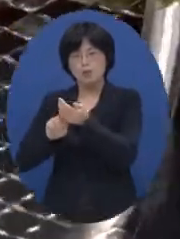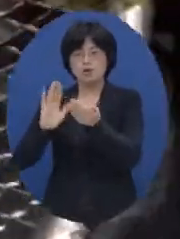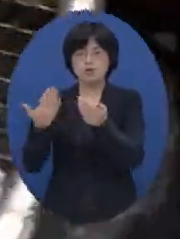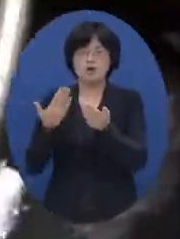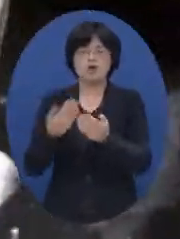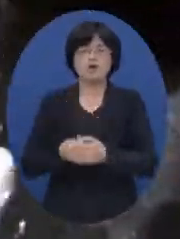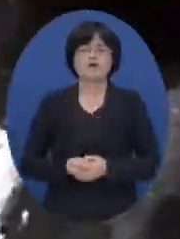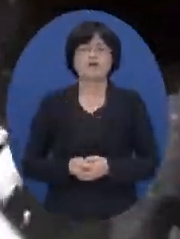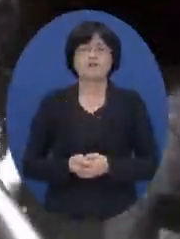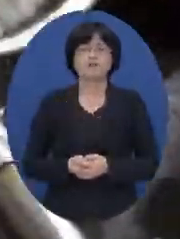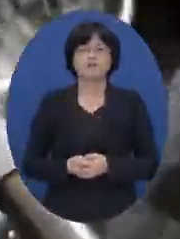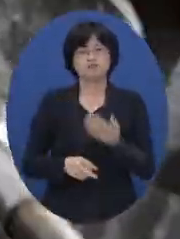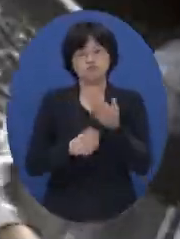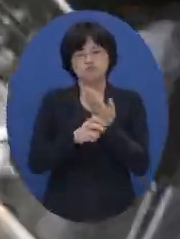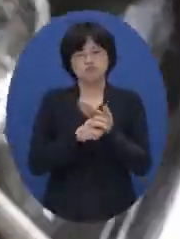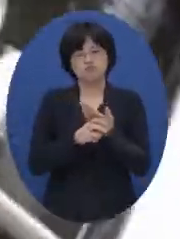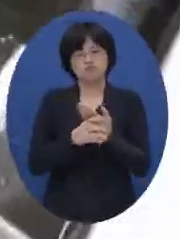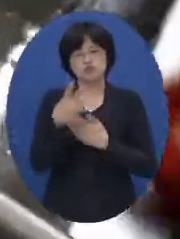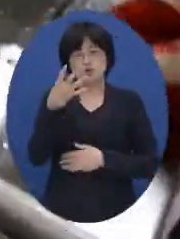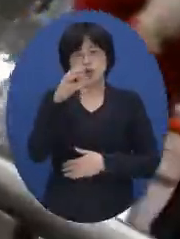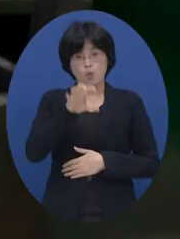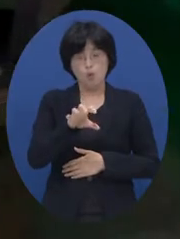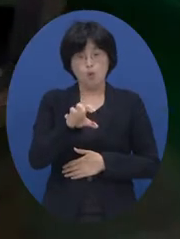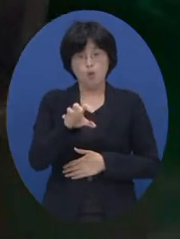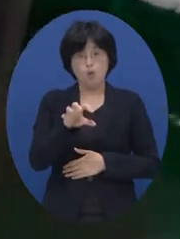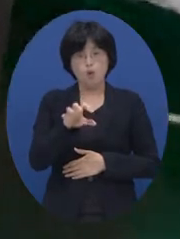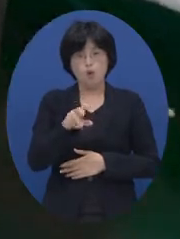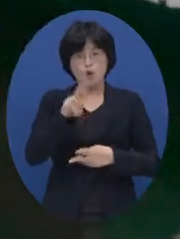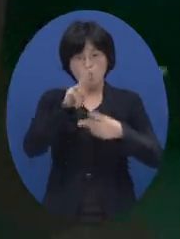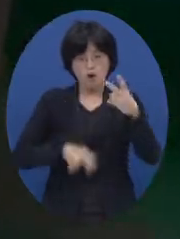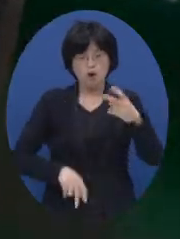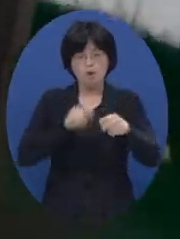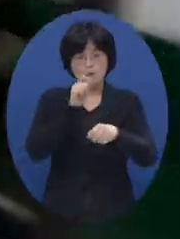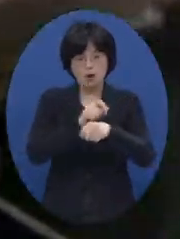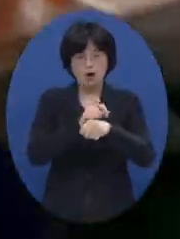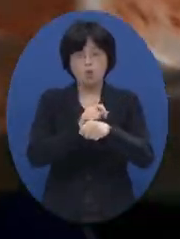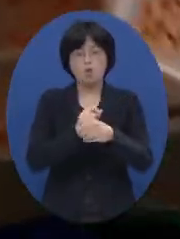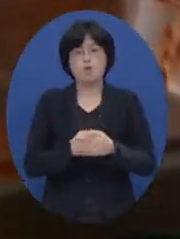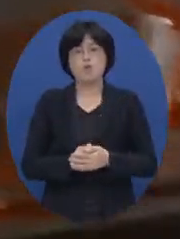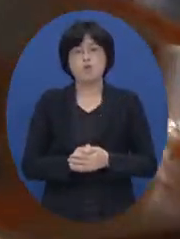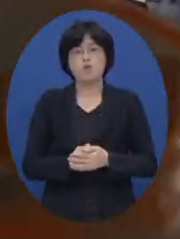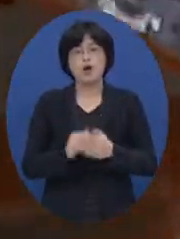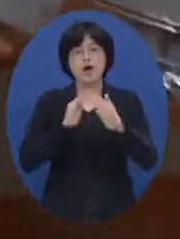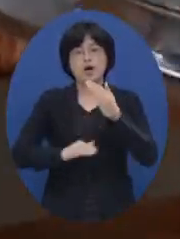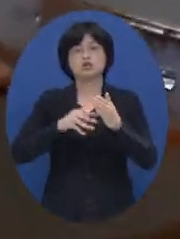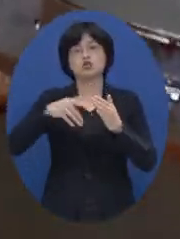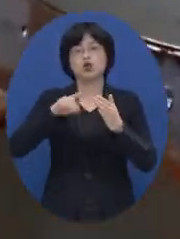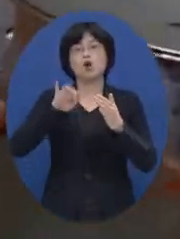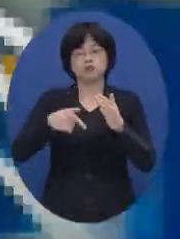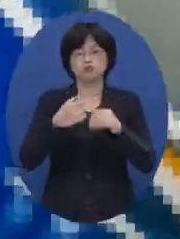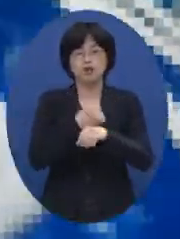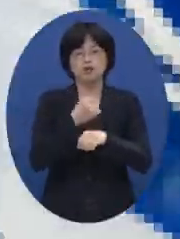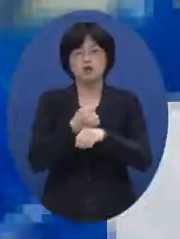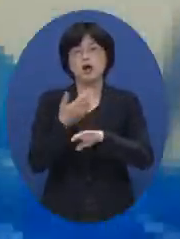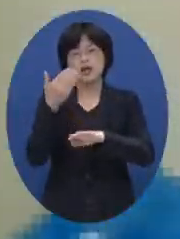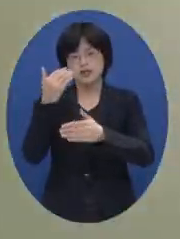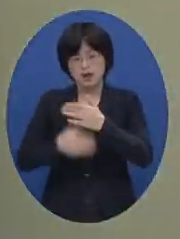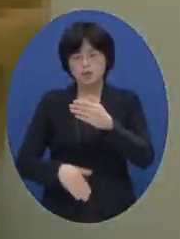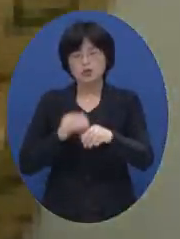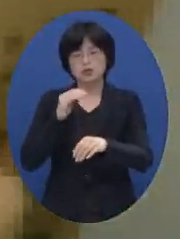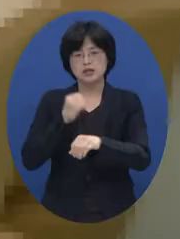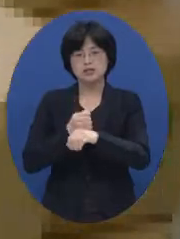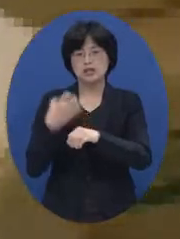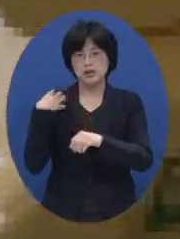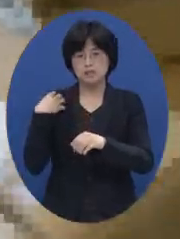식품위생법 위반 혐의를 받는 4개 업체에 대해선 형사입건 과 행정처분을 우리 하고 나머지는 한국농수산식품유통공사 에